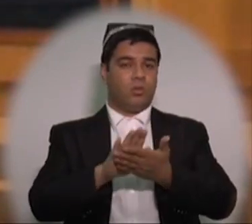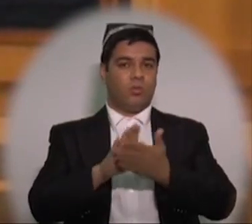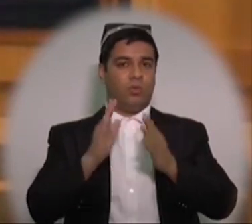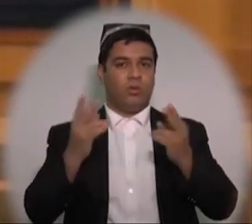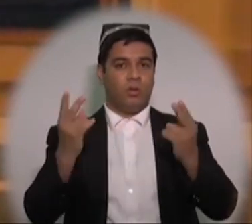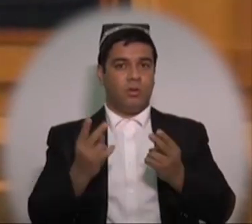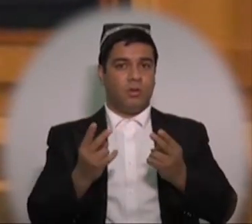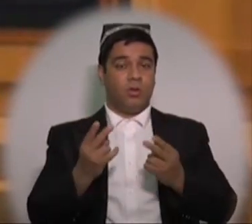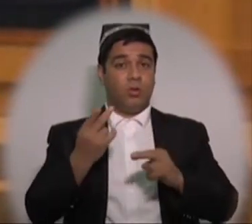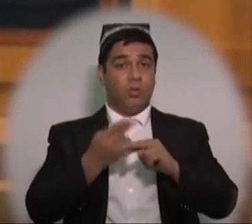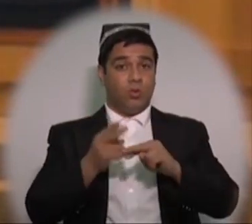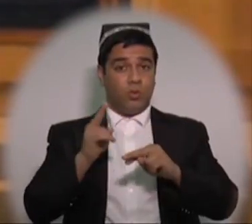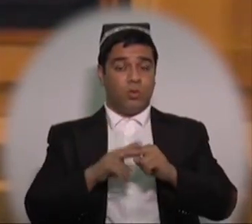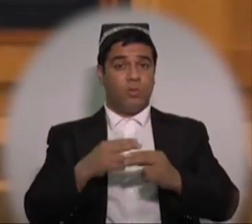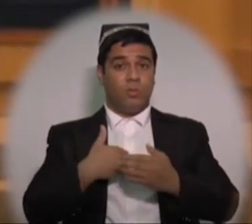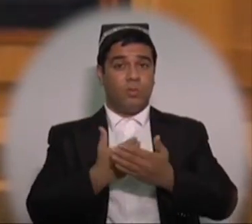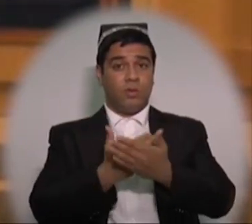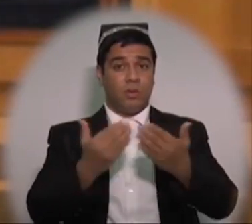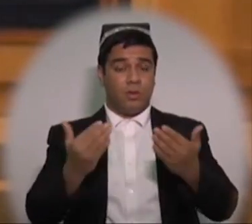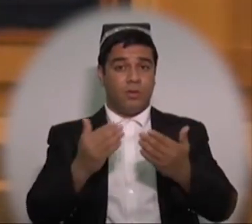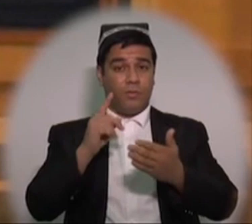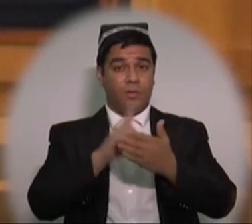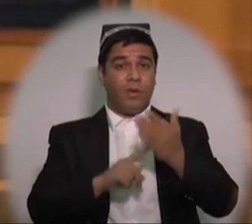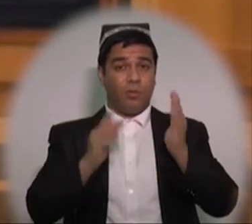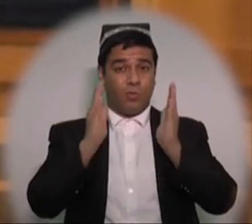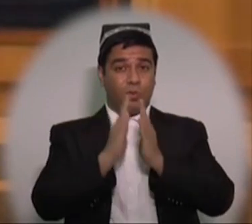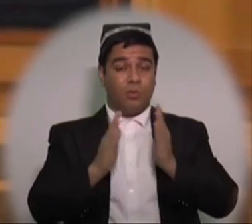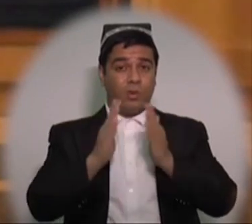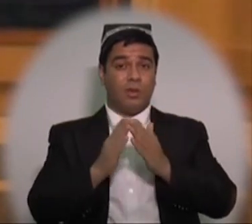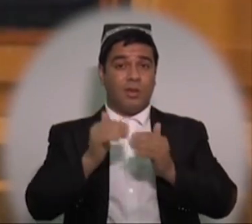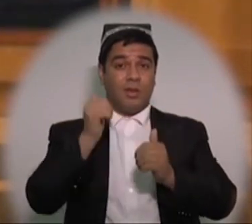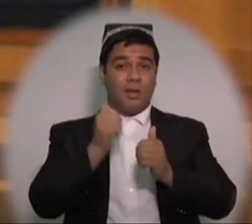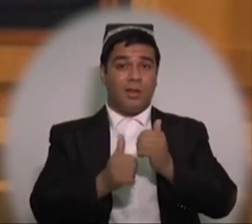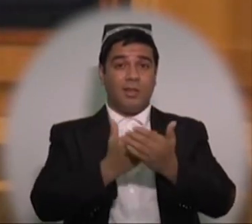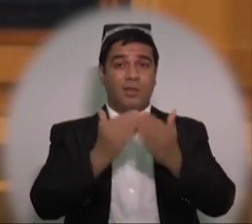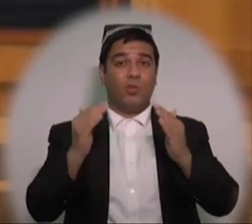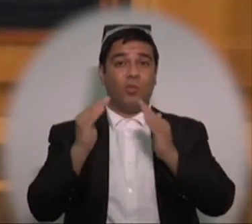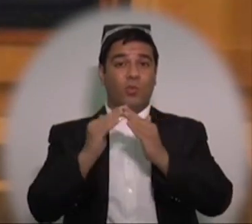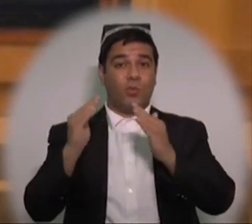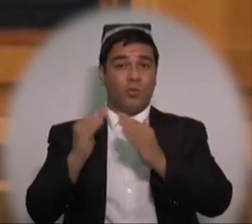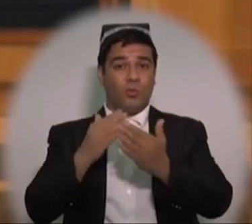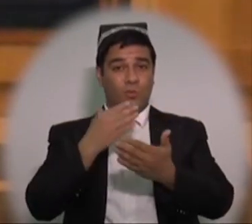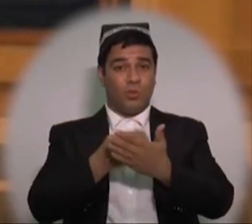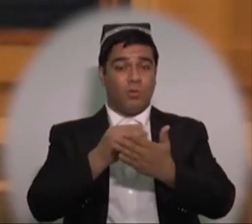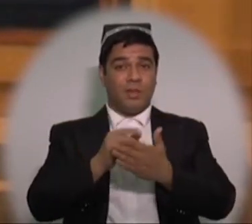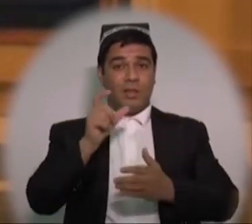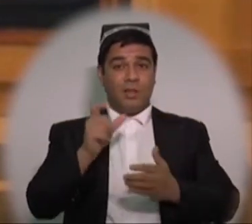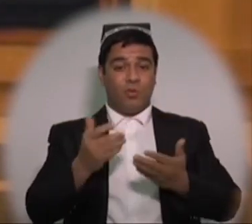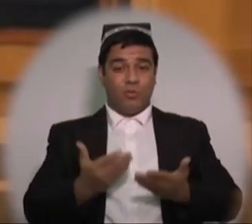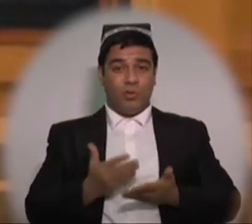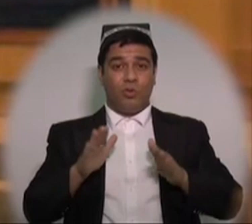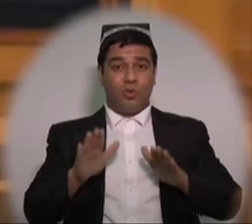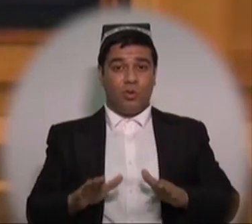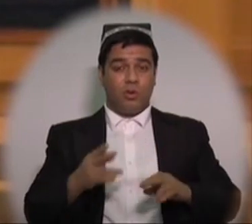bo'lmaydi. Shuning uchun bizi shariatimizda har bir maskanni, insonning turar